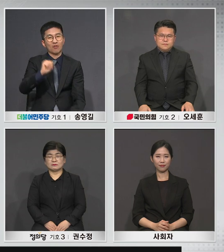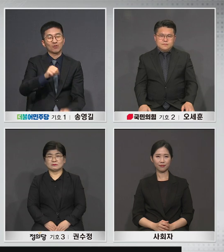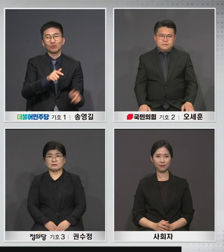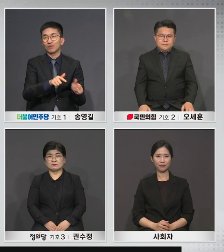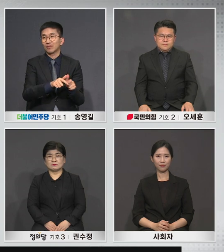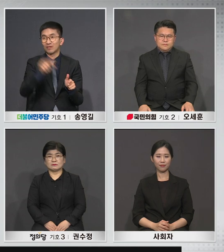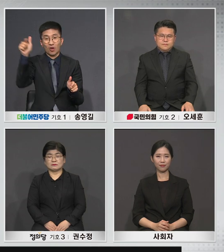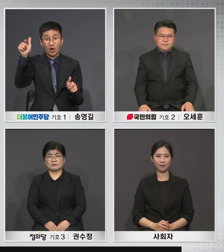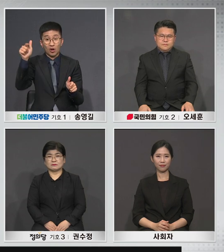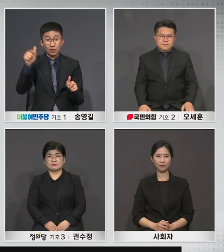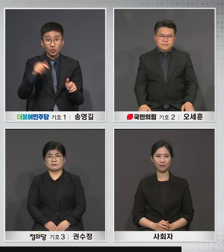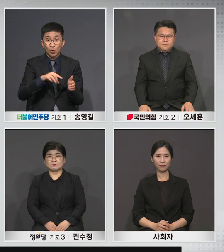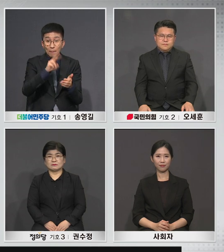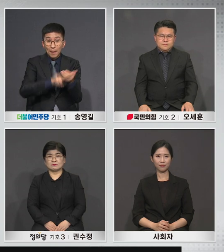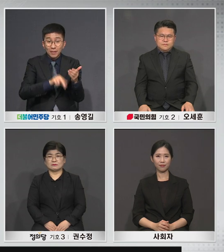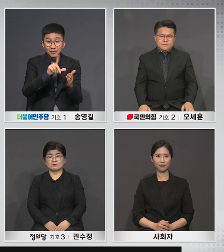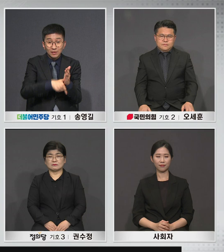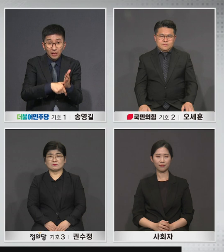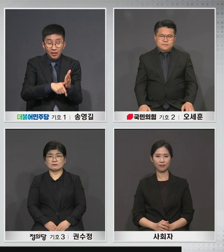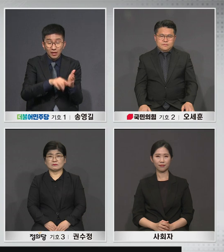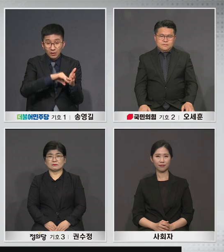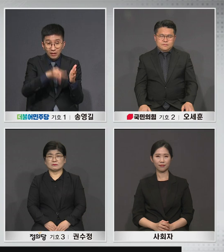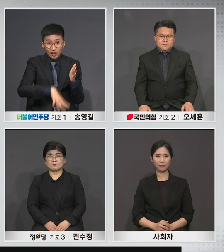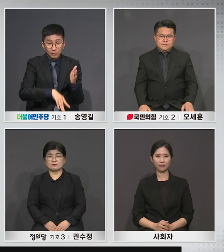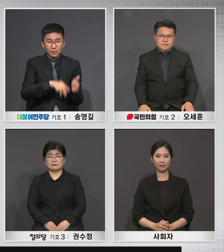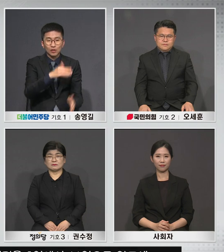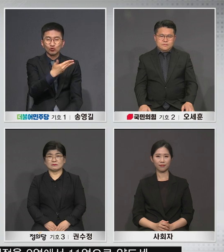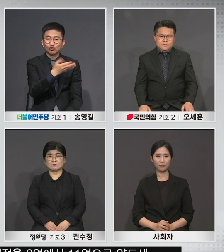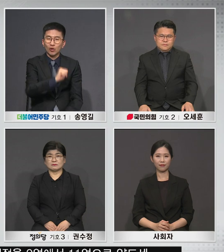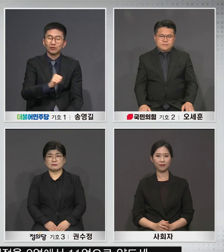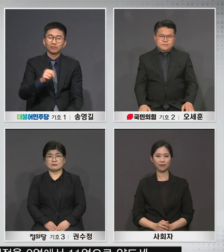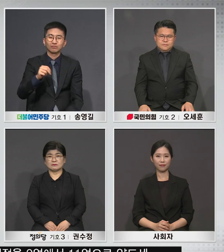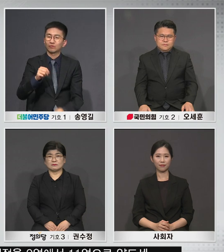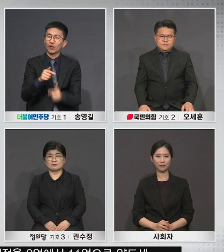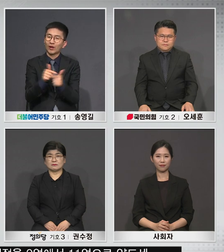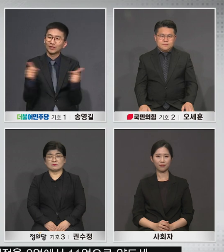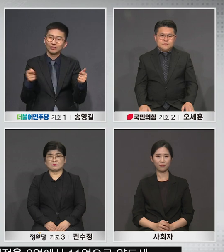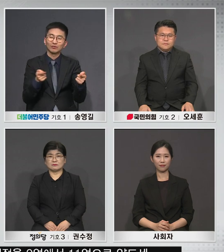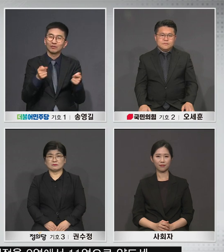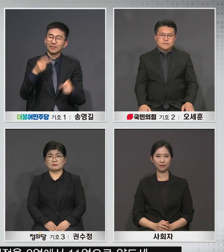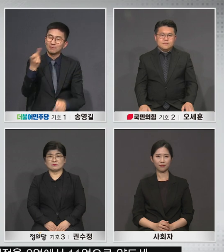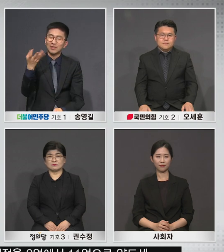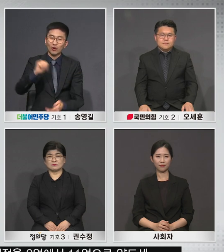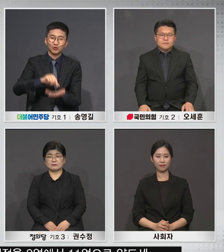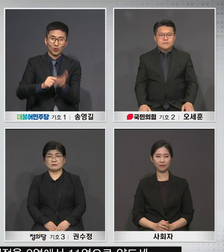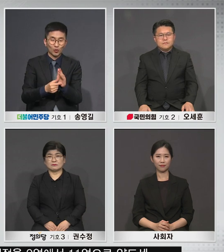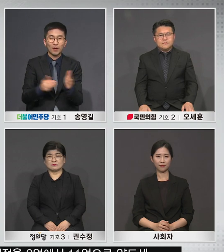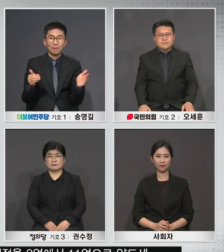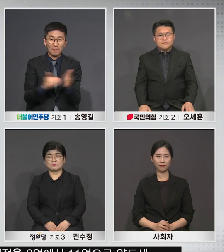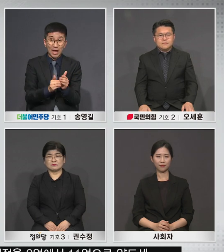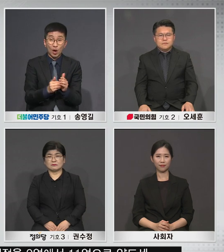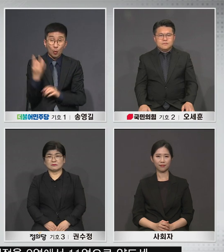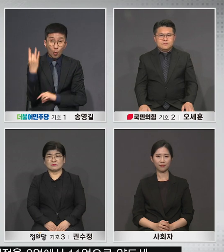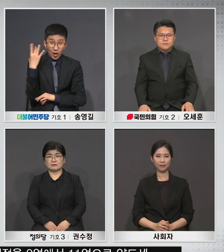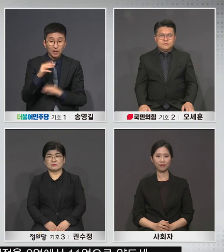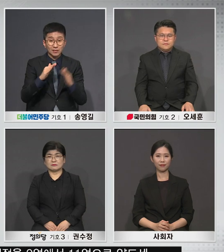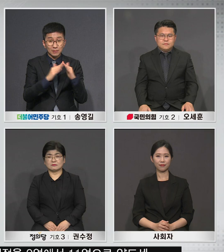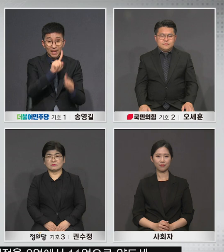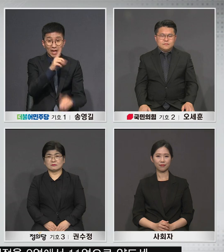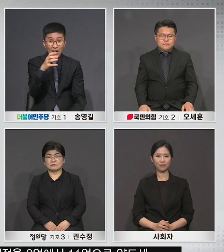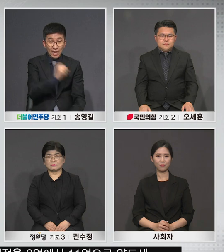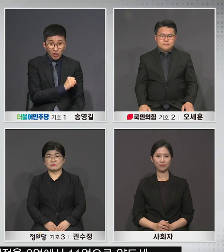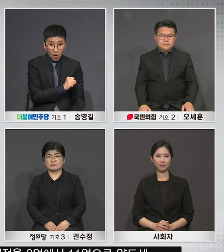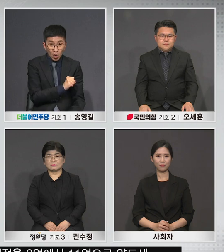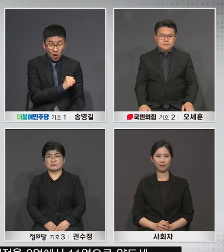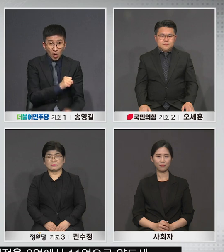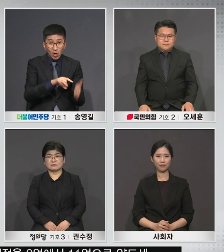이것을 추가해서 1주택 종부세는 사실상 폐지시키고 2주택도 6억에서 11억으로 상향